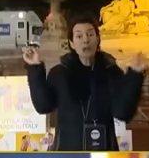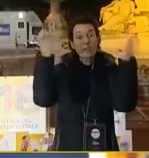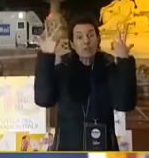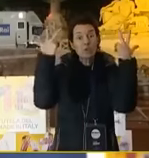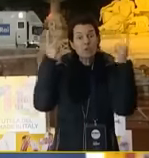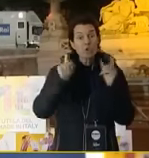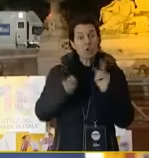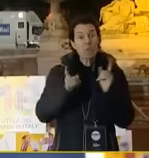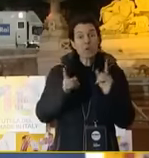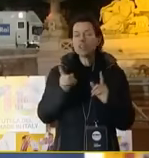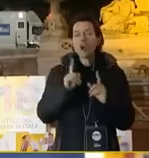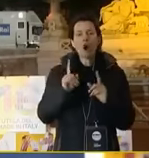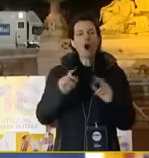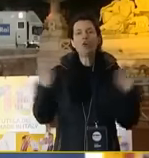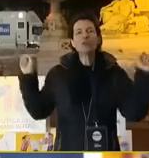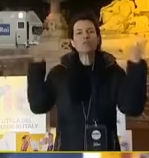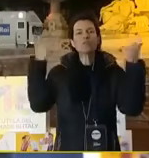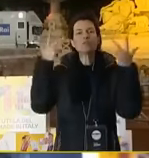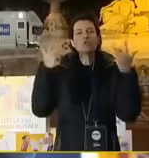un nuovo umanesimo,